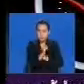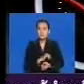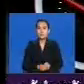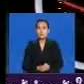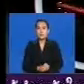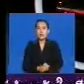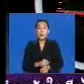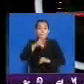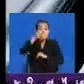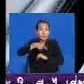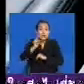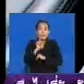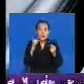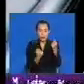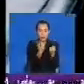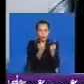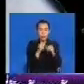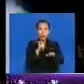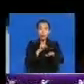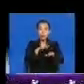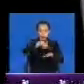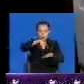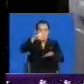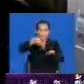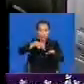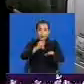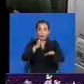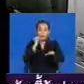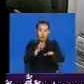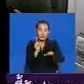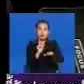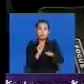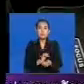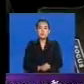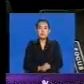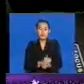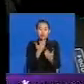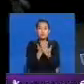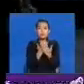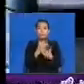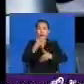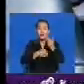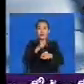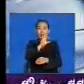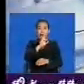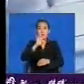ษก็คือรถรุ่นนี้เนี่ยเป็นรุ่นแต่งพิเศษอย่างที่เราเรียกว่า Limited Edition นะครับราคาอยู่ที่